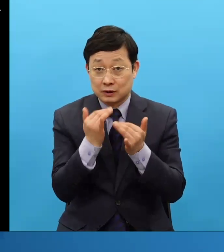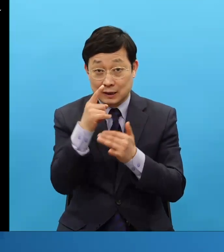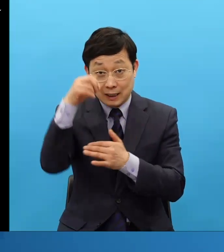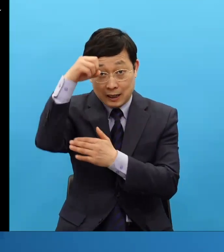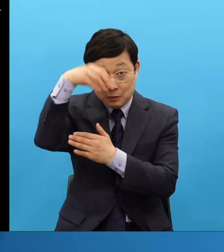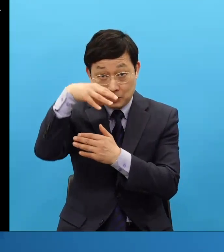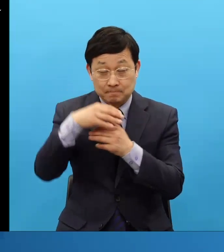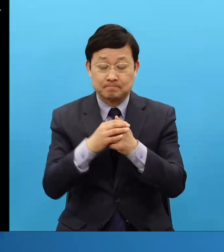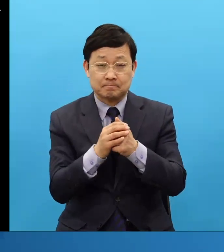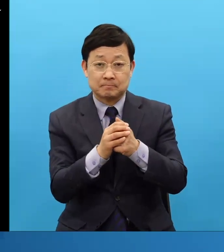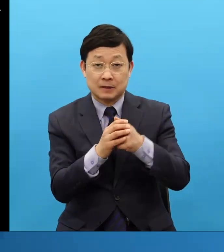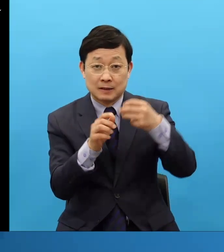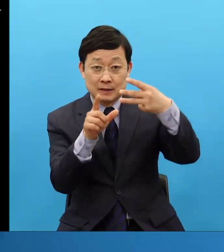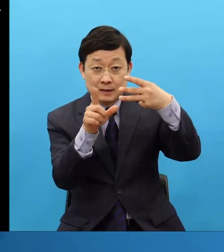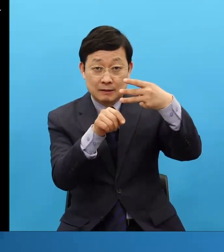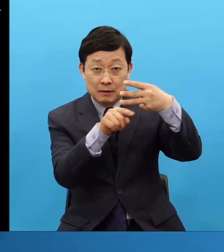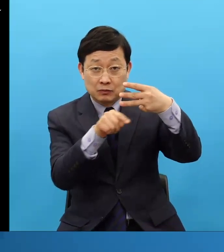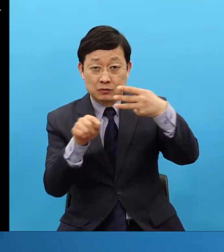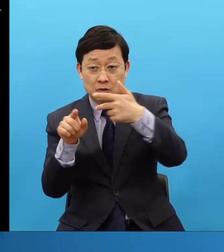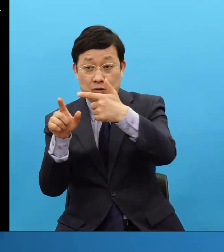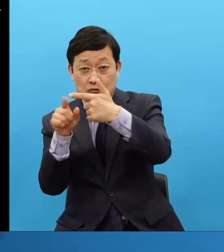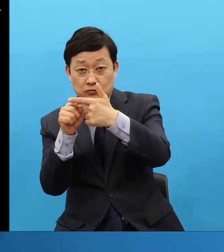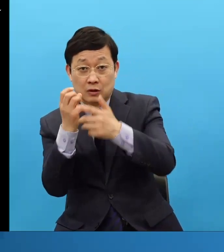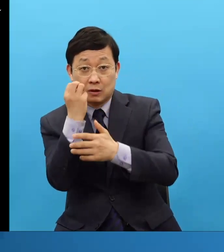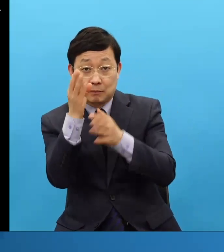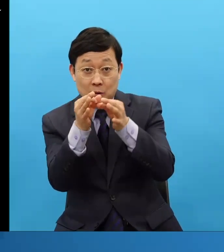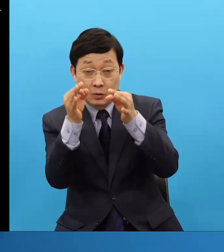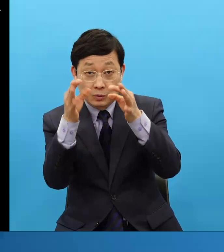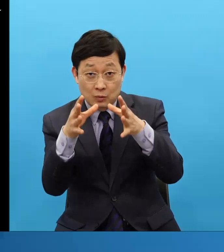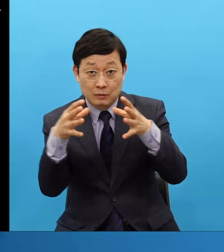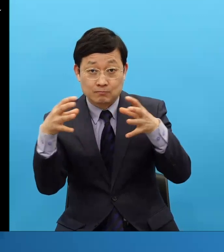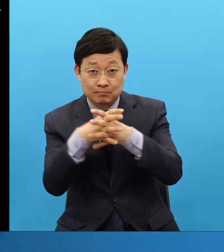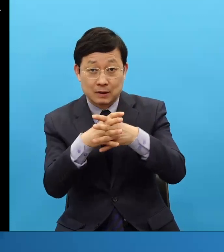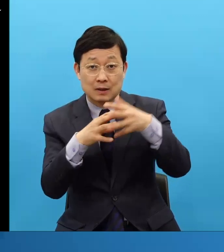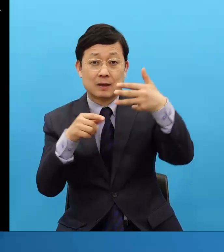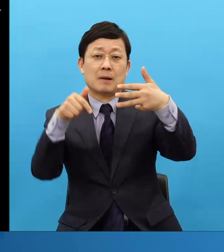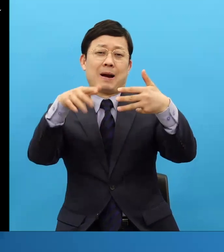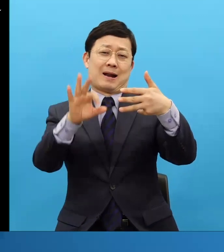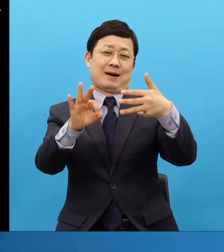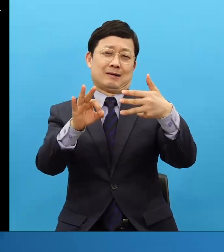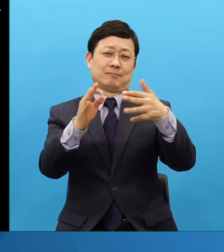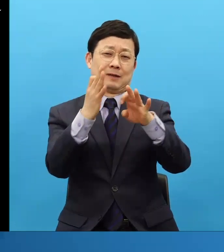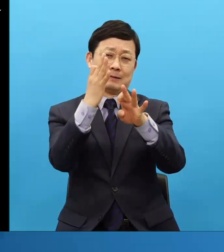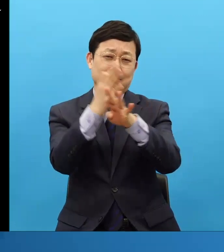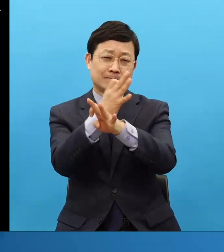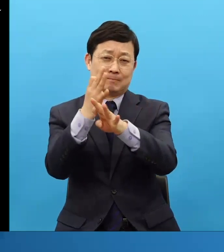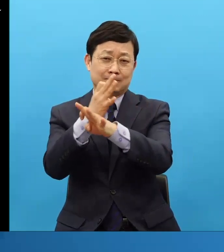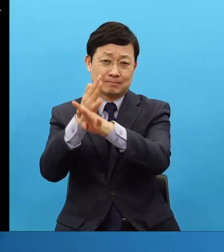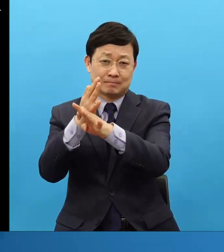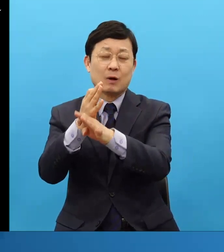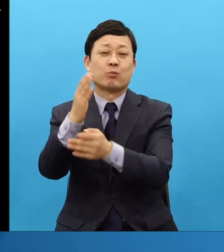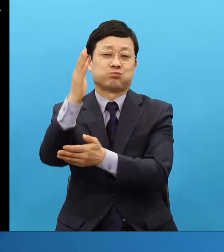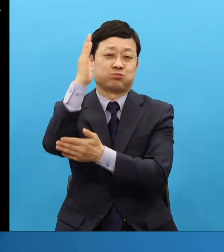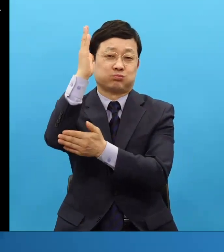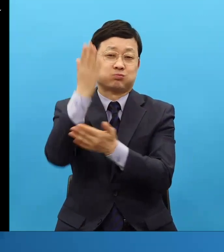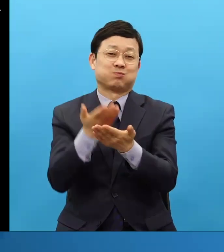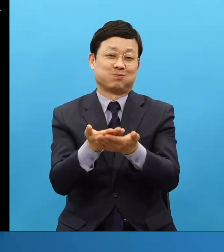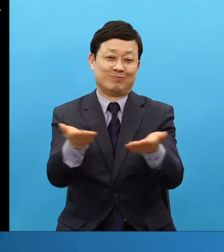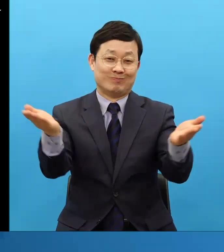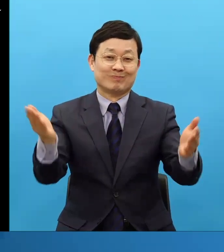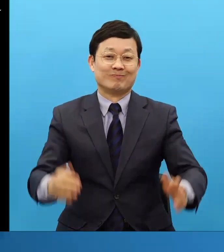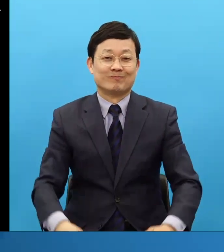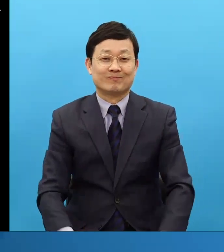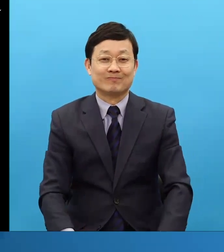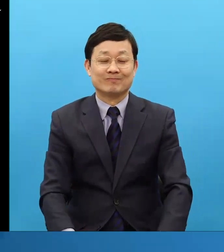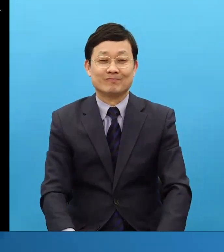25일까지 8강의 강의가 격주로 진행되겠습니다. The academic calendar for the 2023 spring semester, the 29th